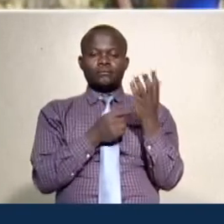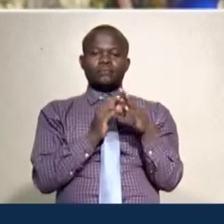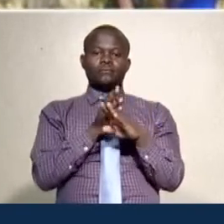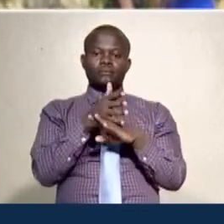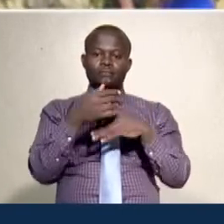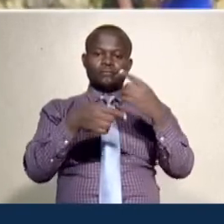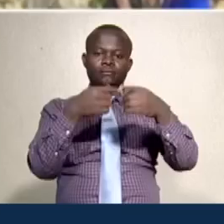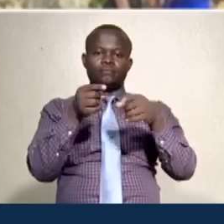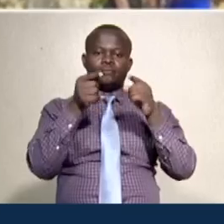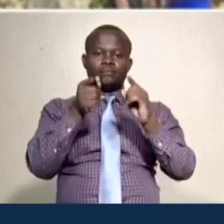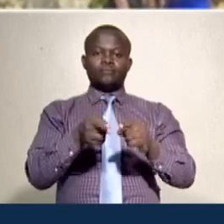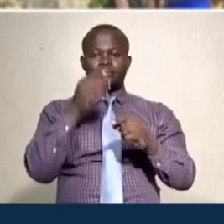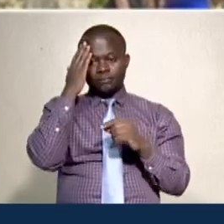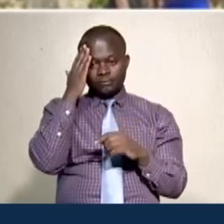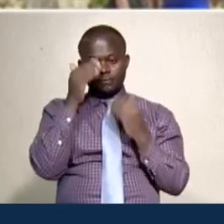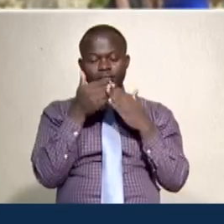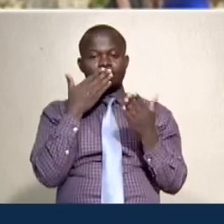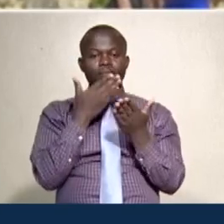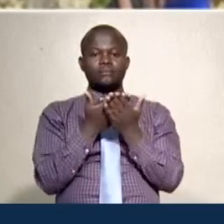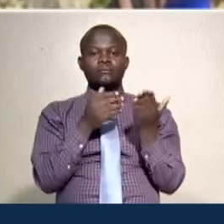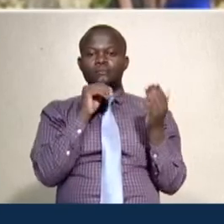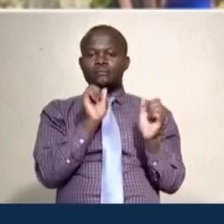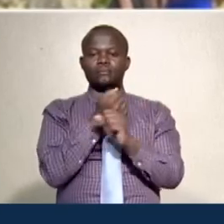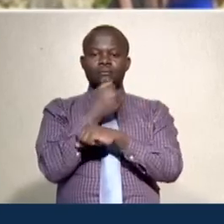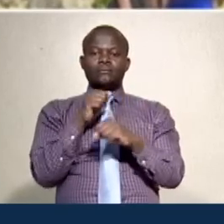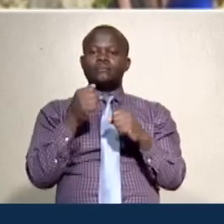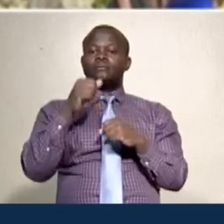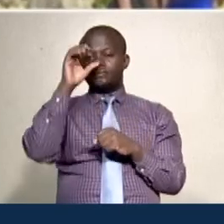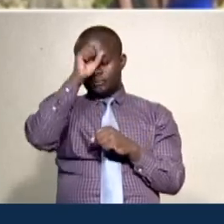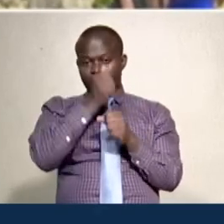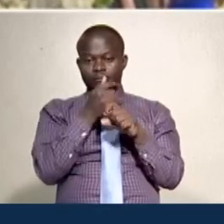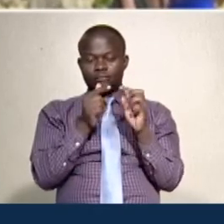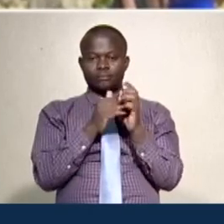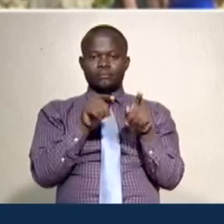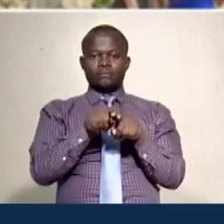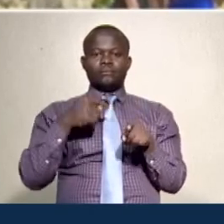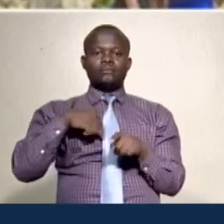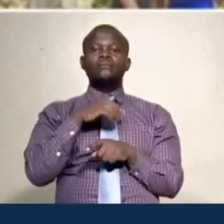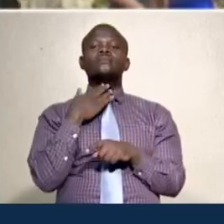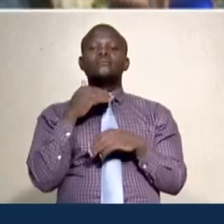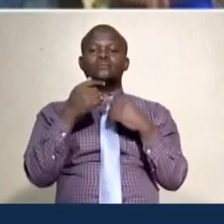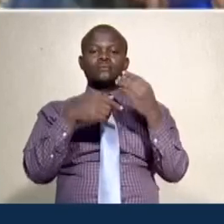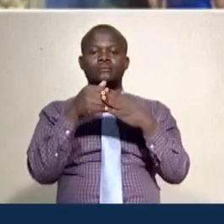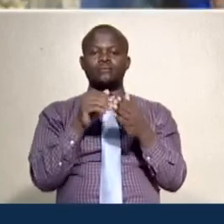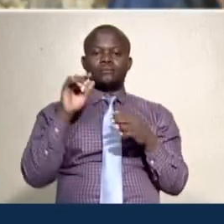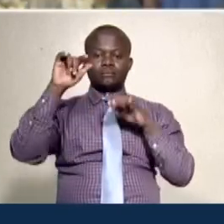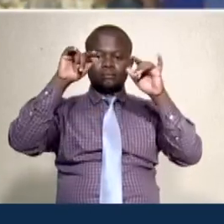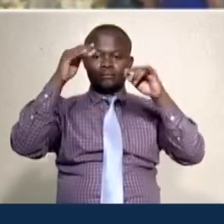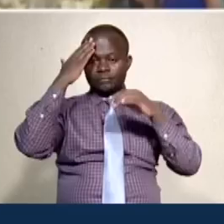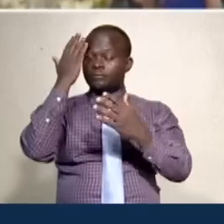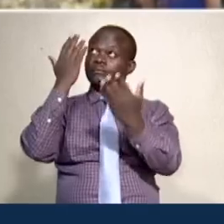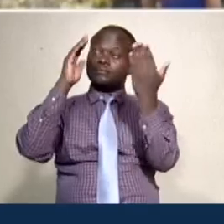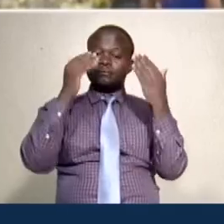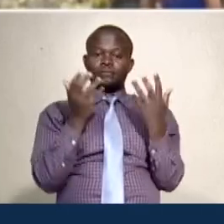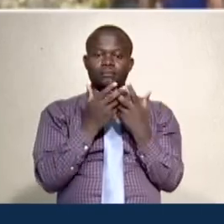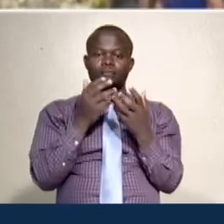njya. Icyo nzicyo nuko ntago nshobora kujyanze ngo burakazi kandi nkuko mbishaka gukomeza aviation aribwo bumenyi bw'indege bijyanye